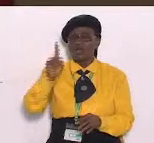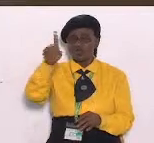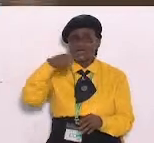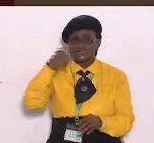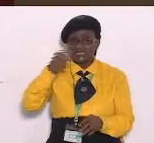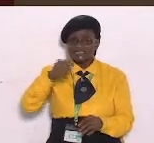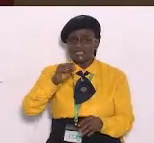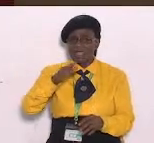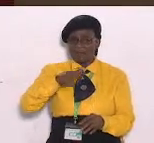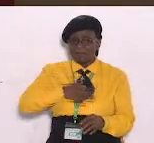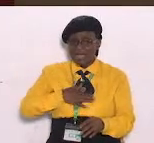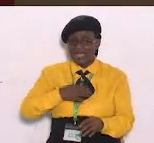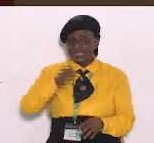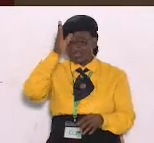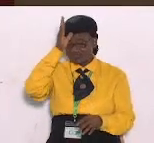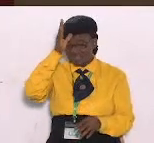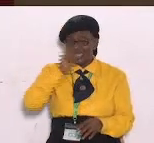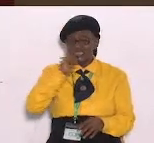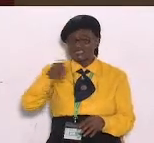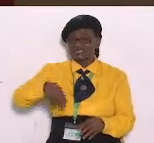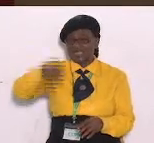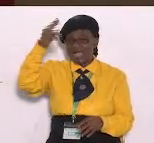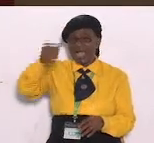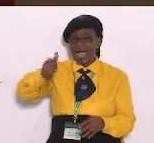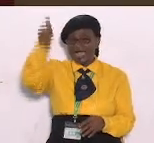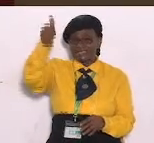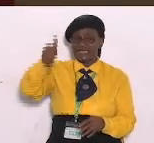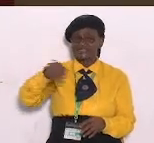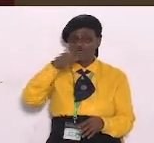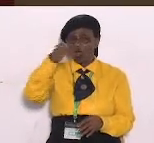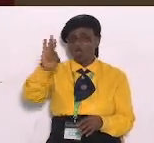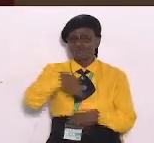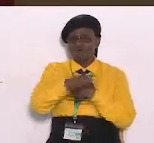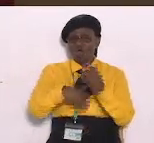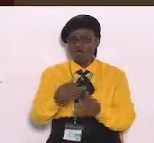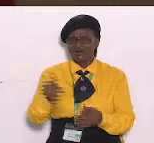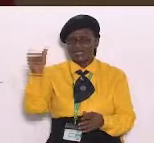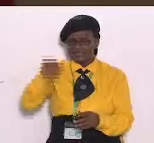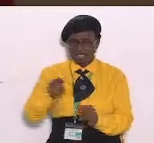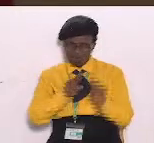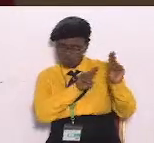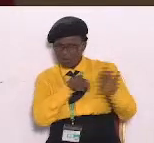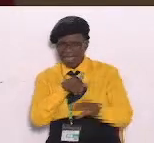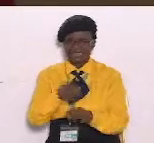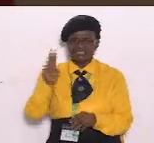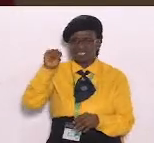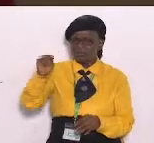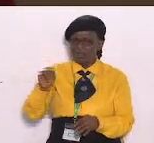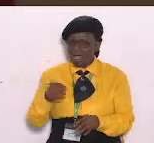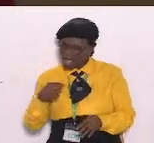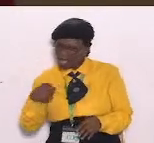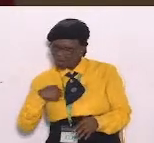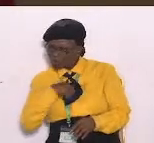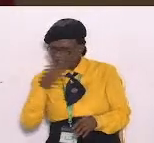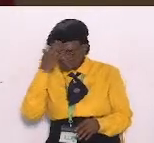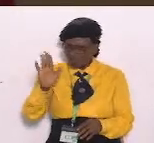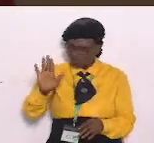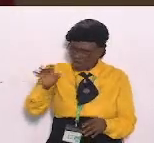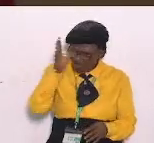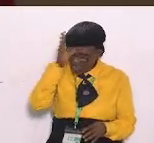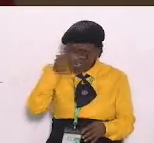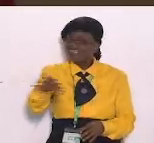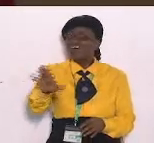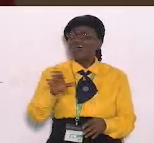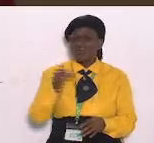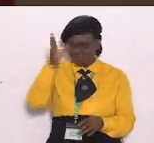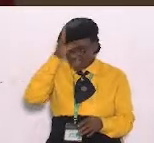même et le 4è a dit mon père le plus haut que vous tous ici mais les trois